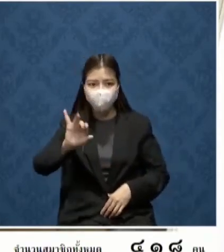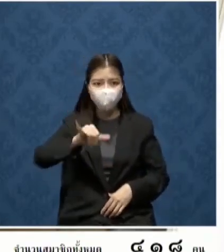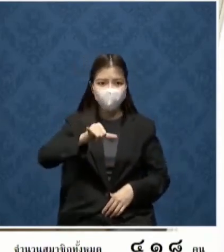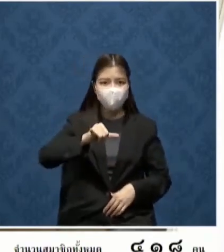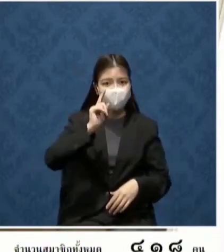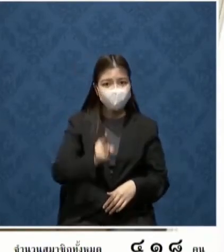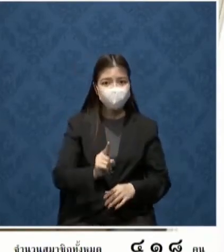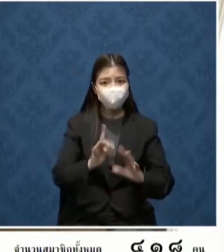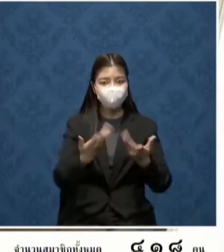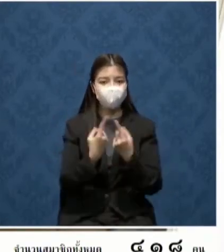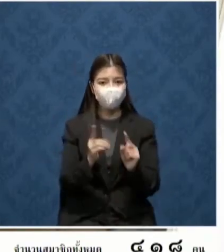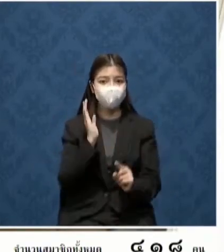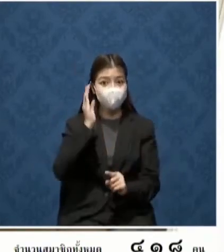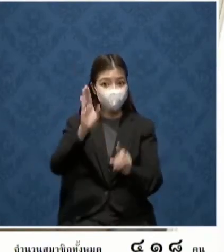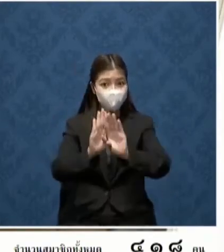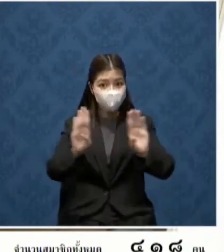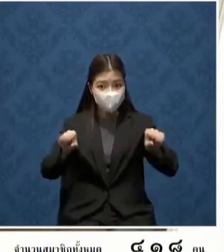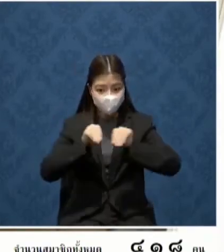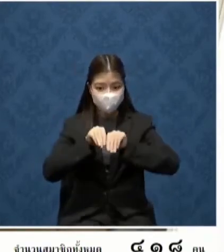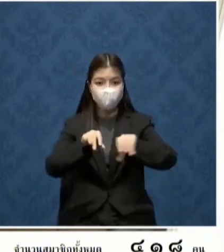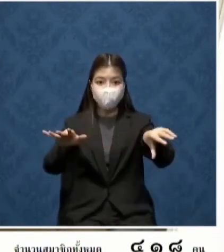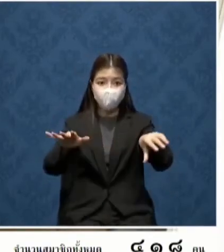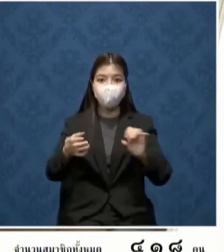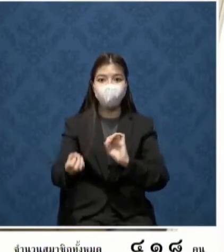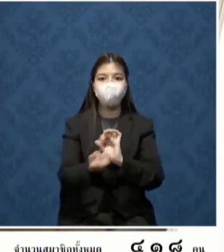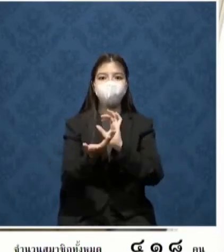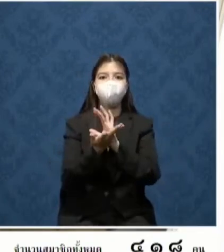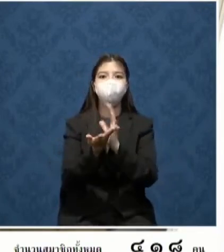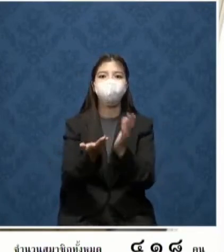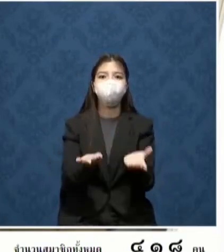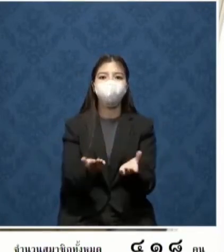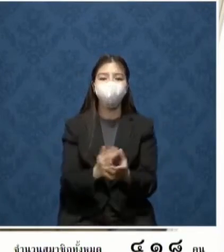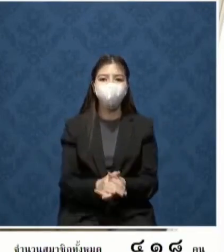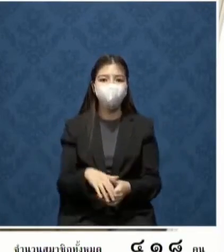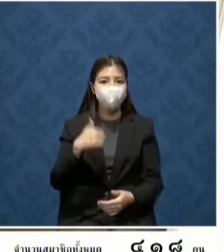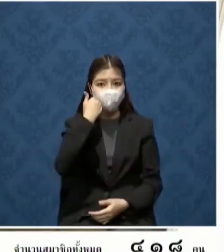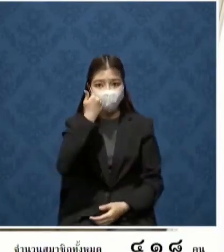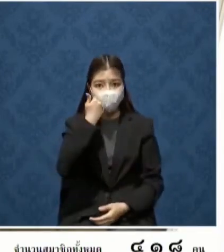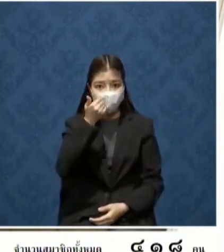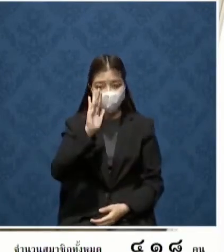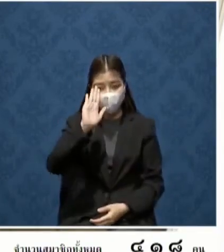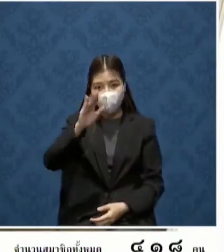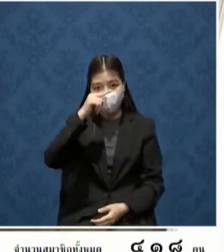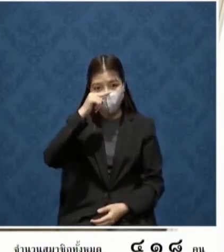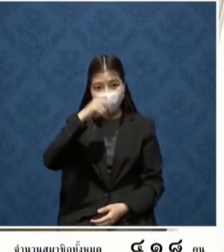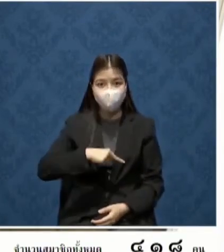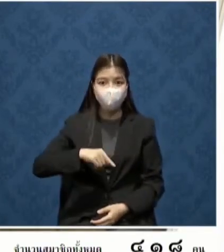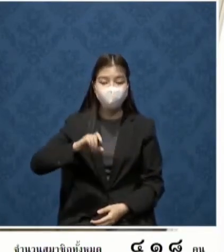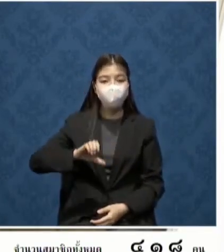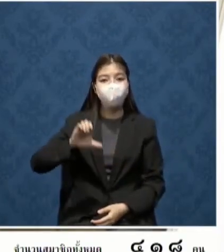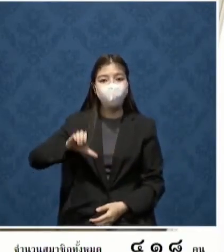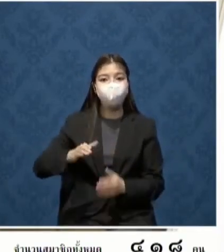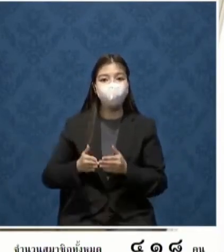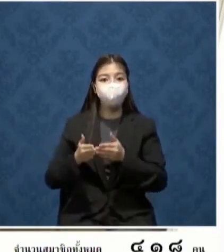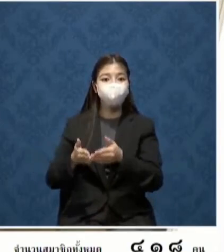หงความลพษจะเปิด เพยแล้พอเปิด เพยออกมาแล้วมัขายข ama กองท่พเรือไทยครับถ้าเขารู้ว่